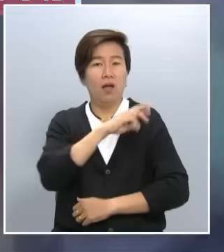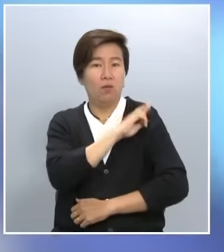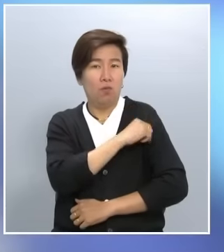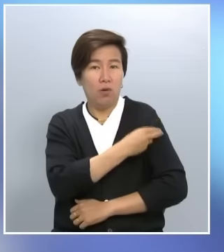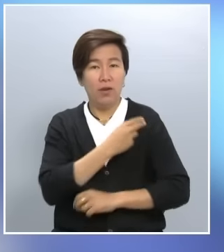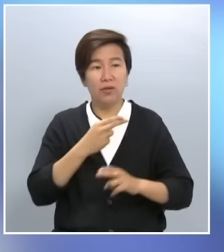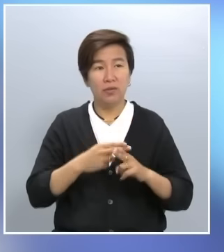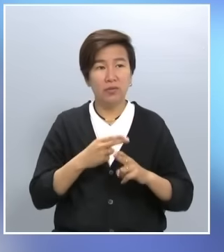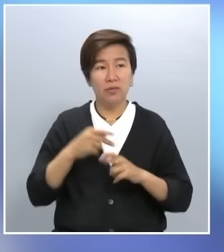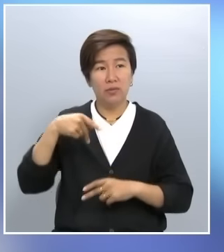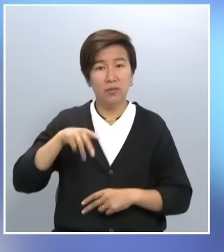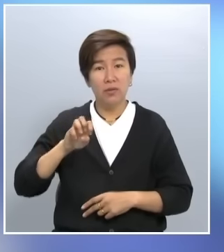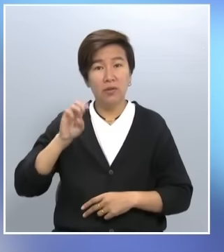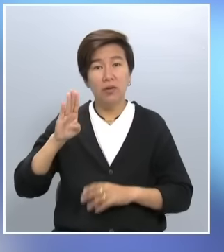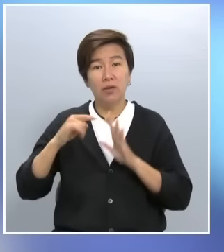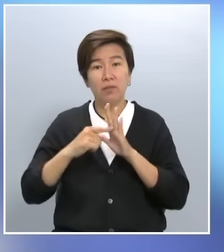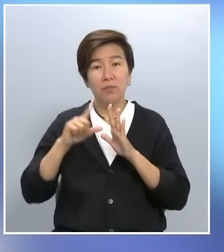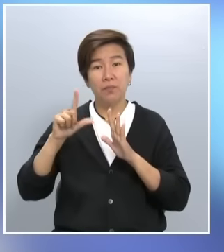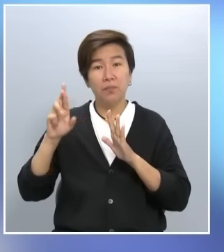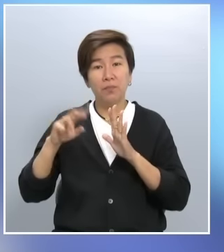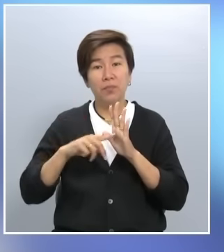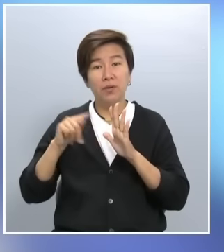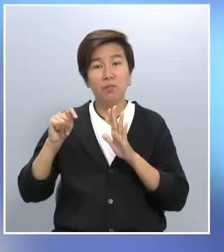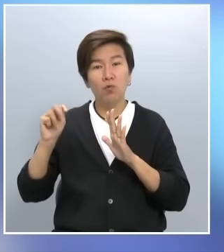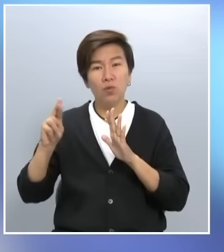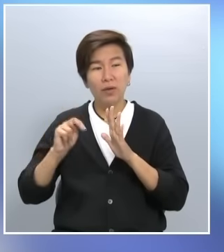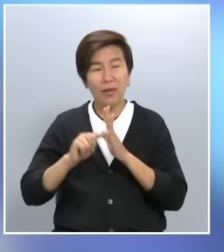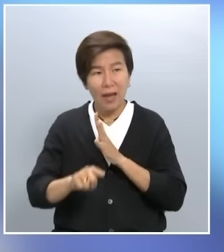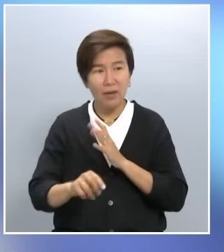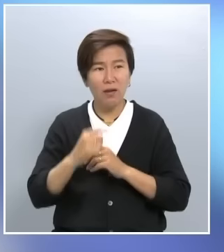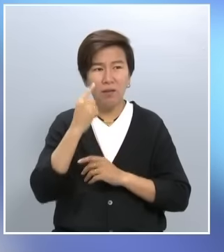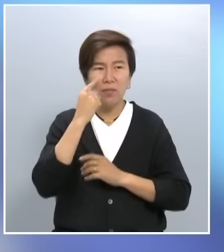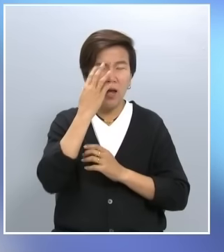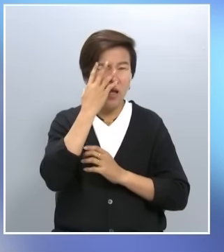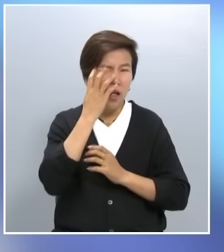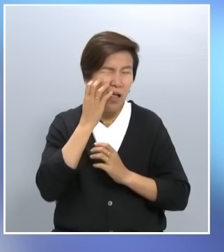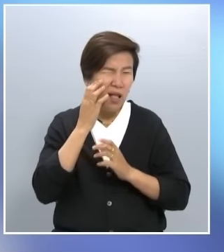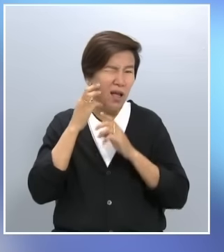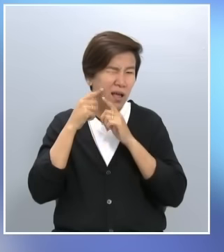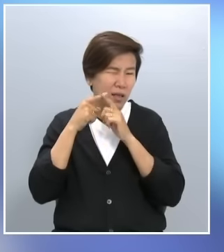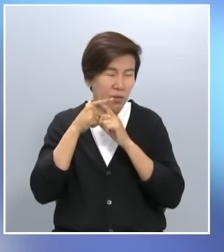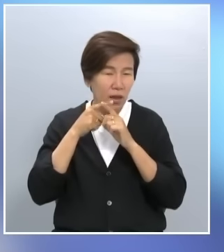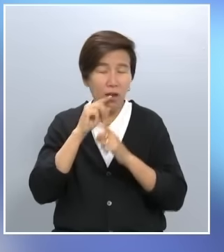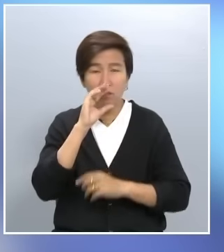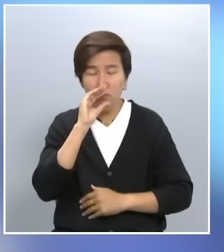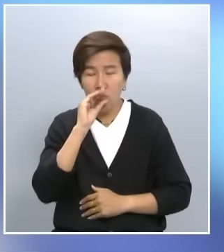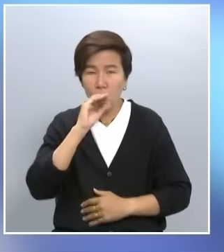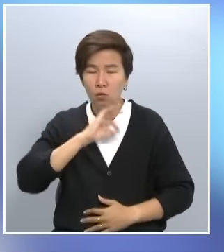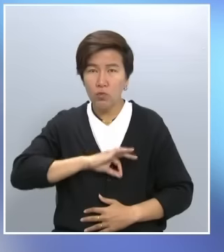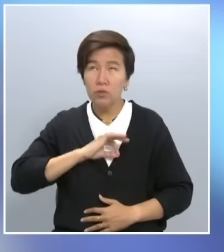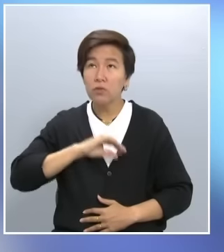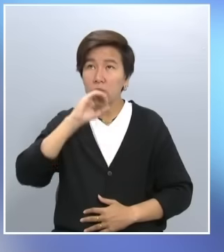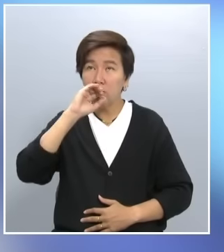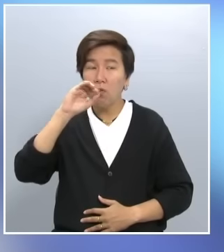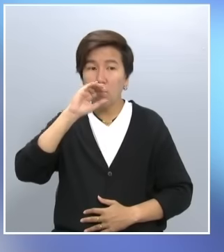ได้รับบาดเจ็บเป็นรอยไหม้ที่ใบหน้าแล้วก็ตามร่างกายแต่ก็ยังมีสติอยู่ให้การได้เล็กน้อยนะคะหลังจากปฐม